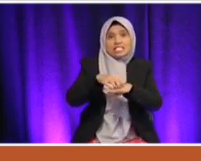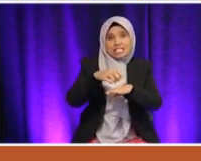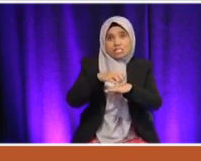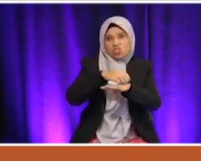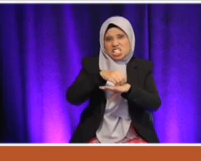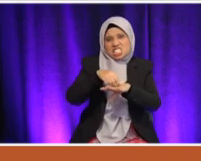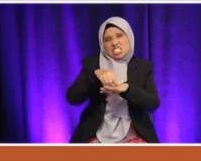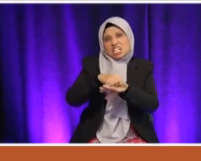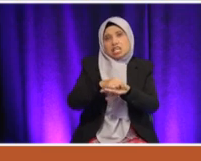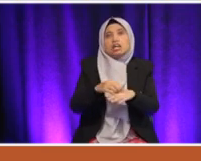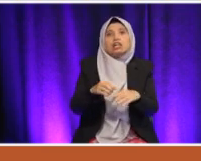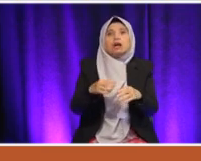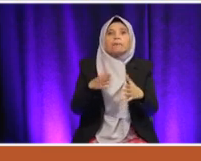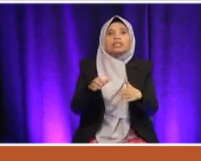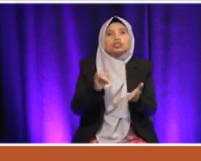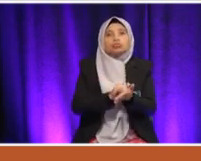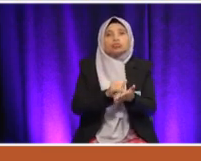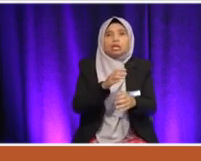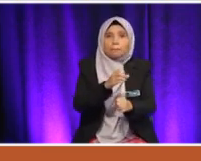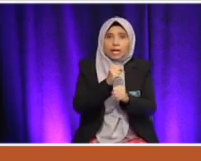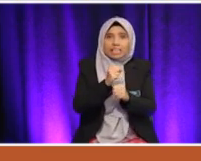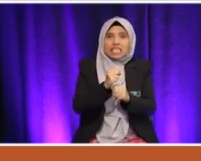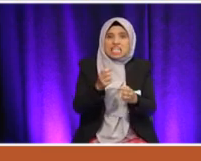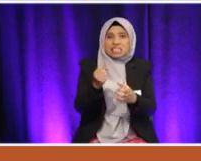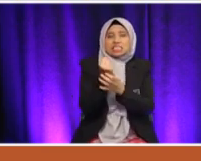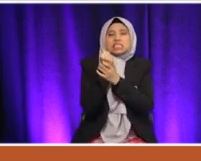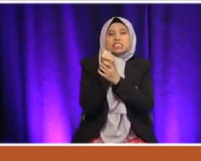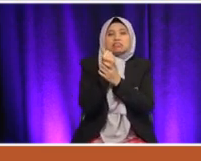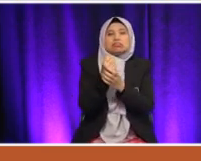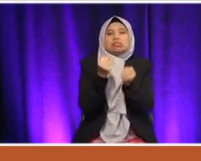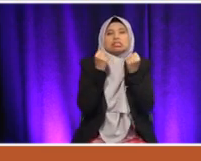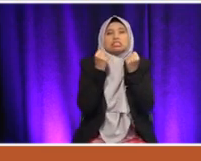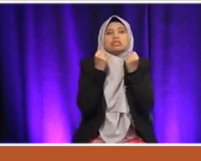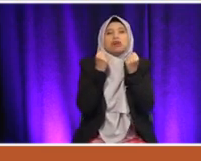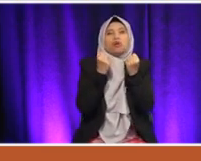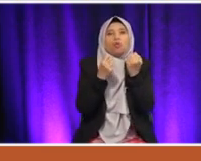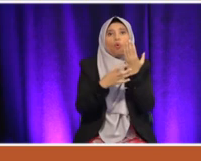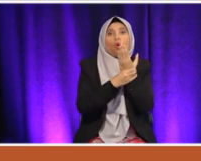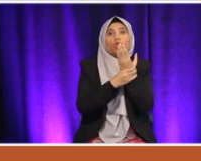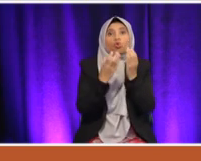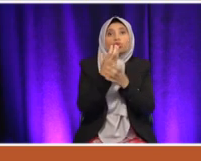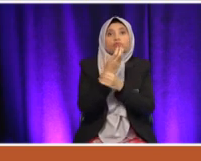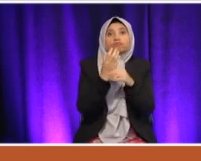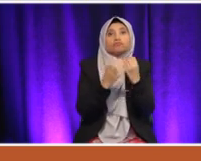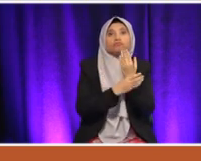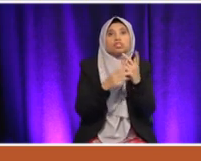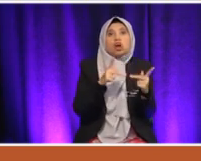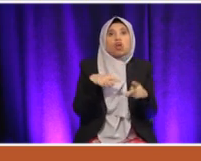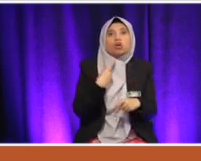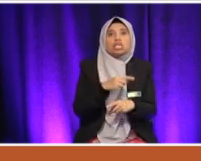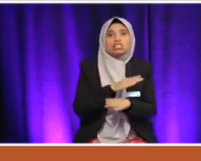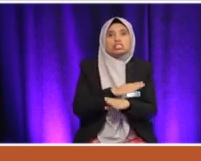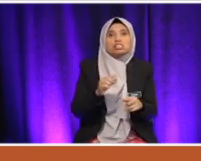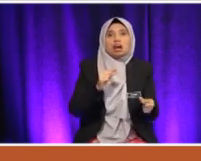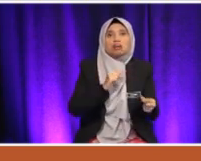kesan yang seterusnya akan mendapat kekejangan otot ataupun pengecutan otot kalau gitu tak digerakkan dalam